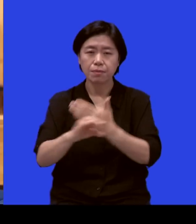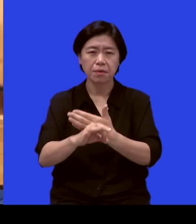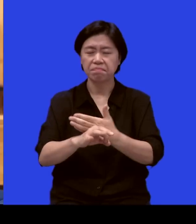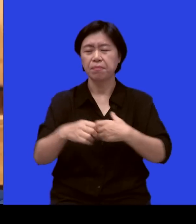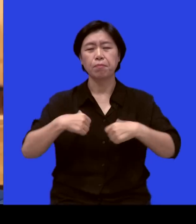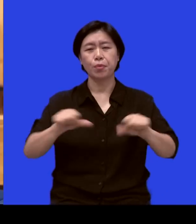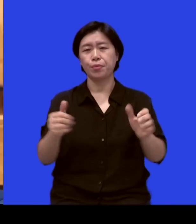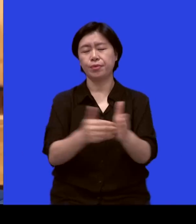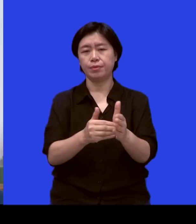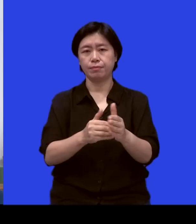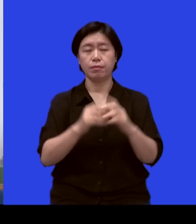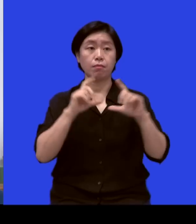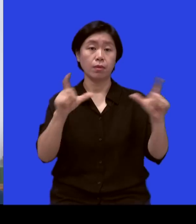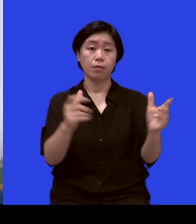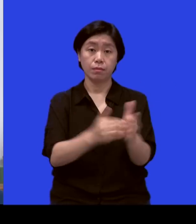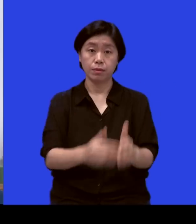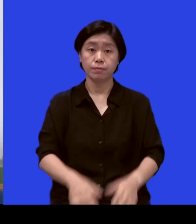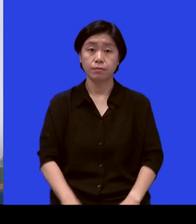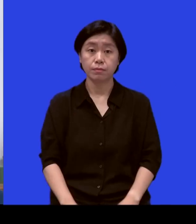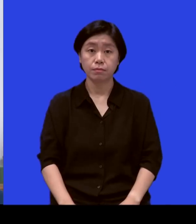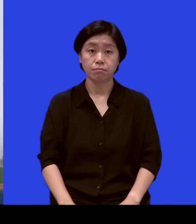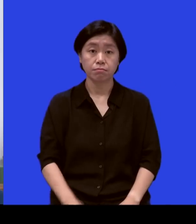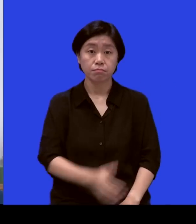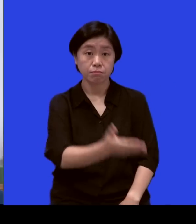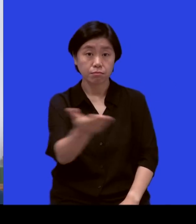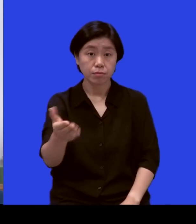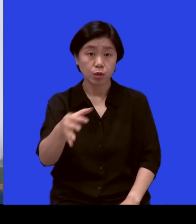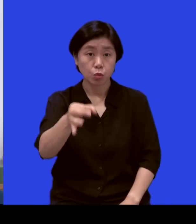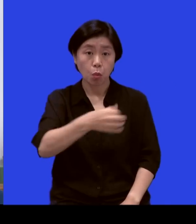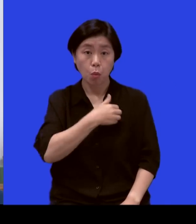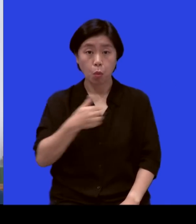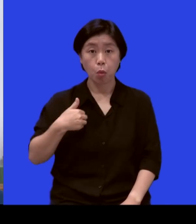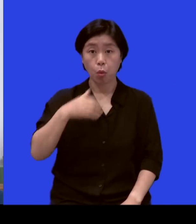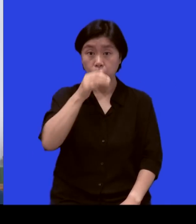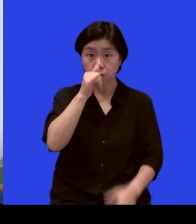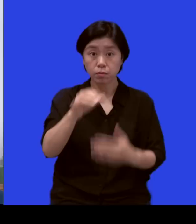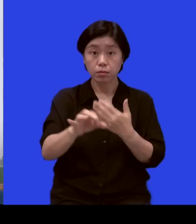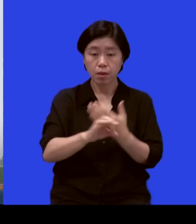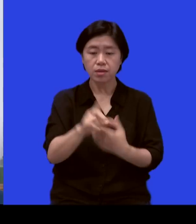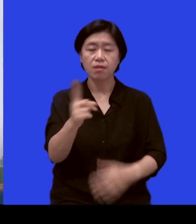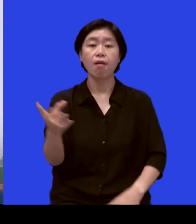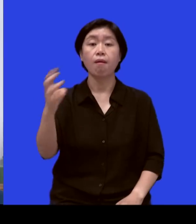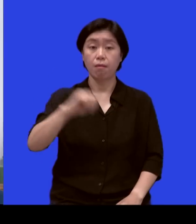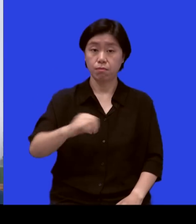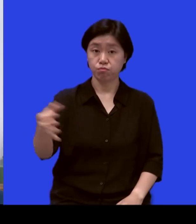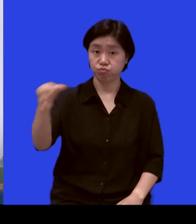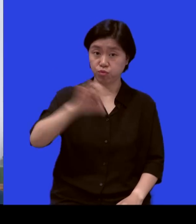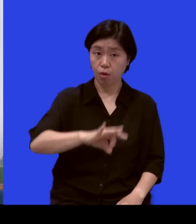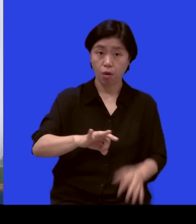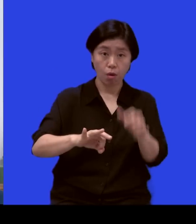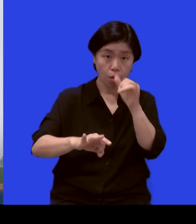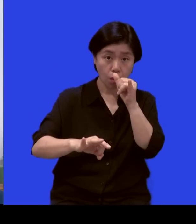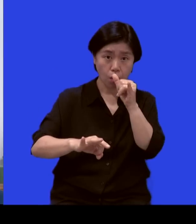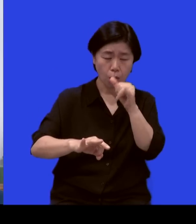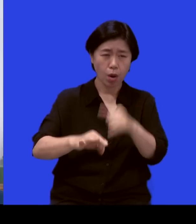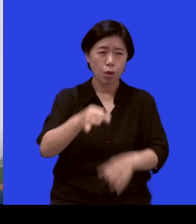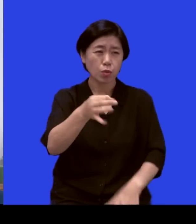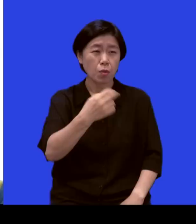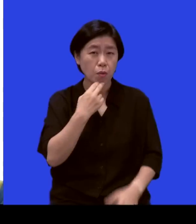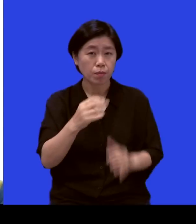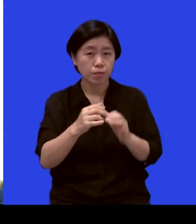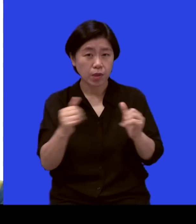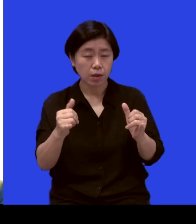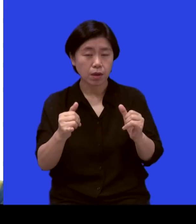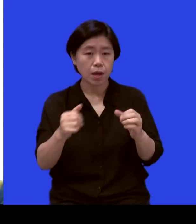그런데 이제 당장 되시는 분들은 1억 하고 그 다음에 안 되는 분은 3년 약정으로 이제 하기로 하고